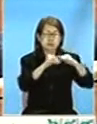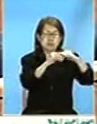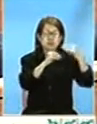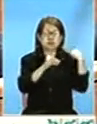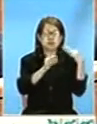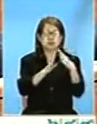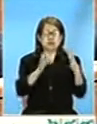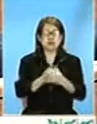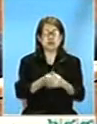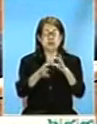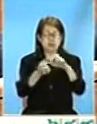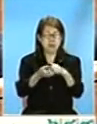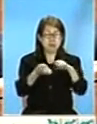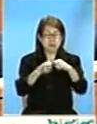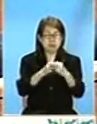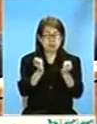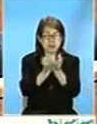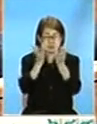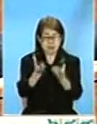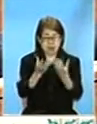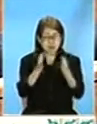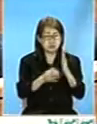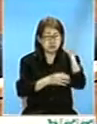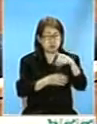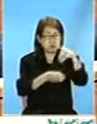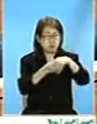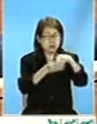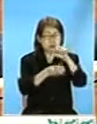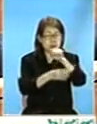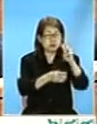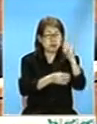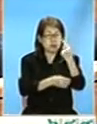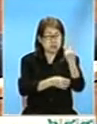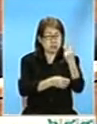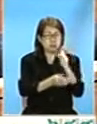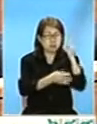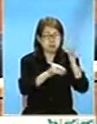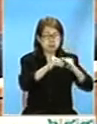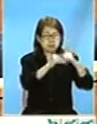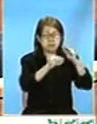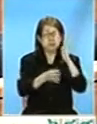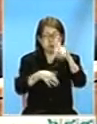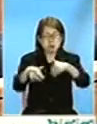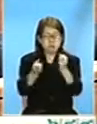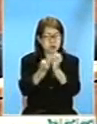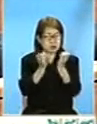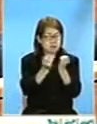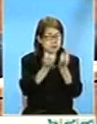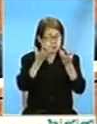หาวิกฤตการเมืองของประเทศไทยที่เรามีอยู่แล้วและจะสร้างความแตกแยกให้กับประเทศไทยกับพี่น้องชาวไทยของเรามาก